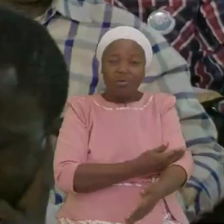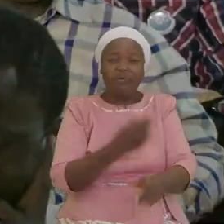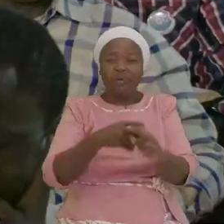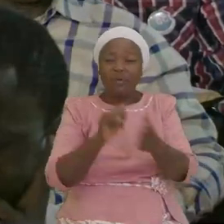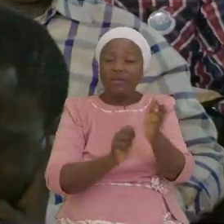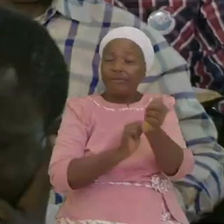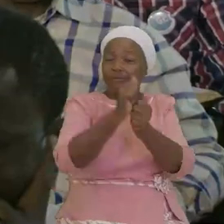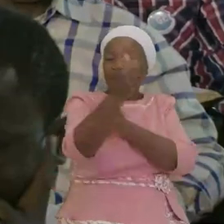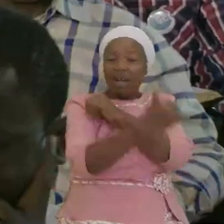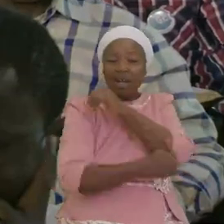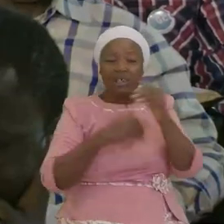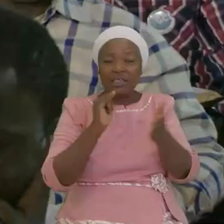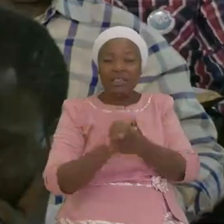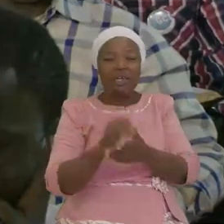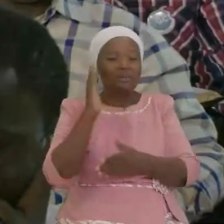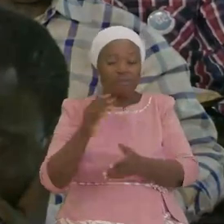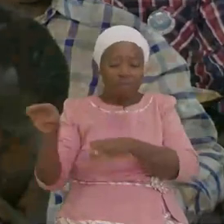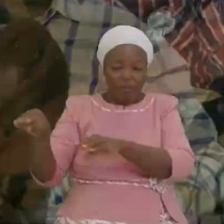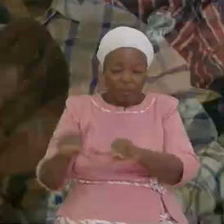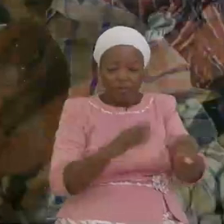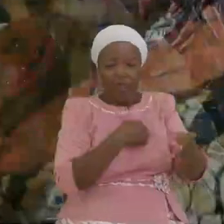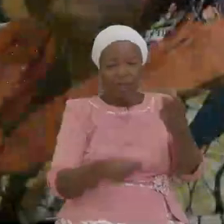jamais. C'est le fils prodigue